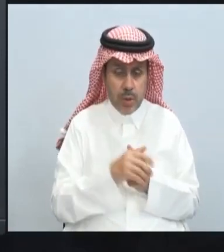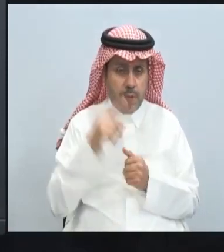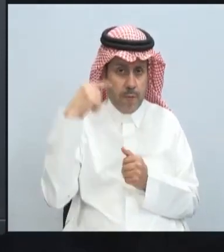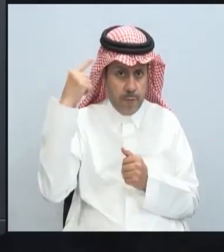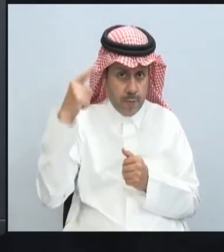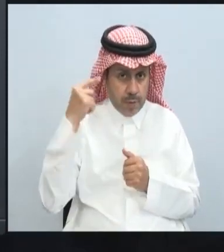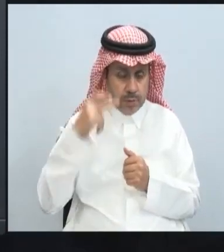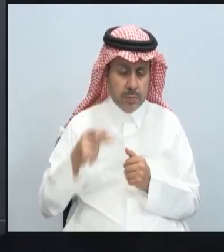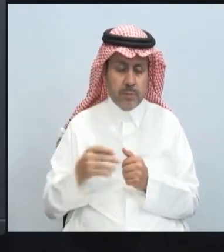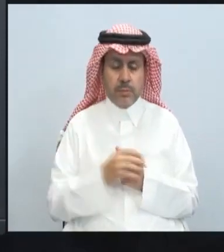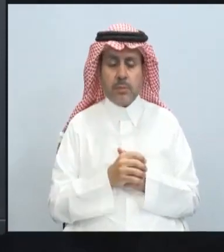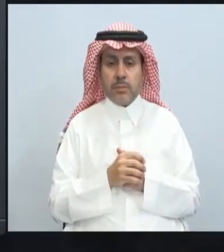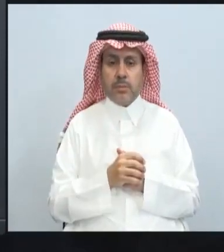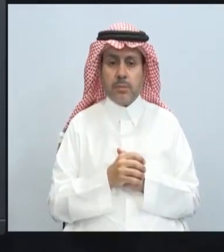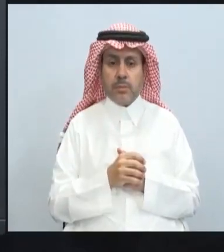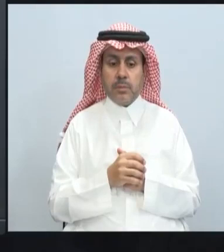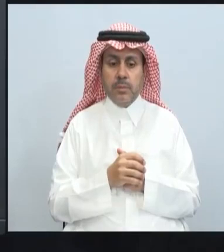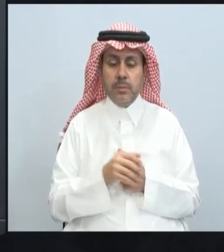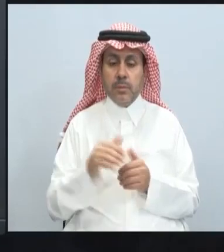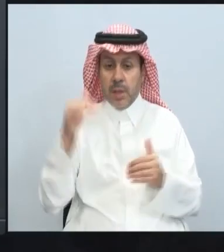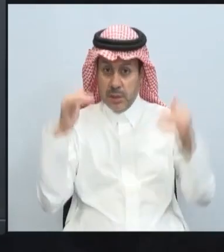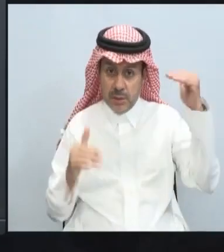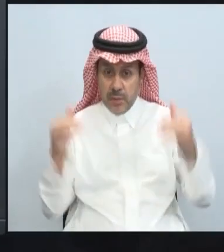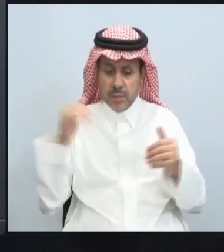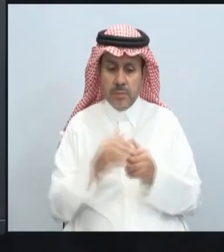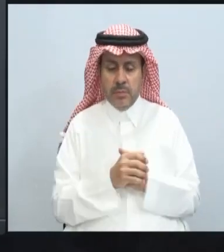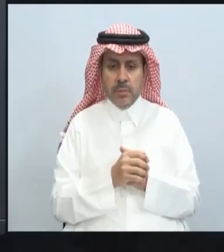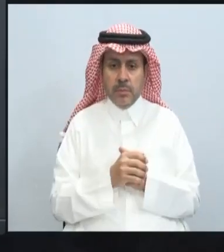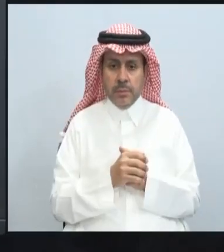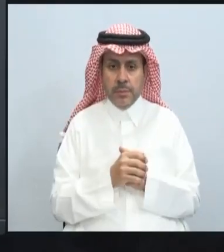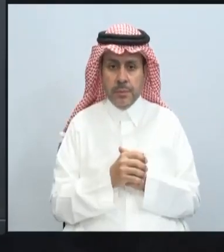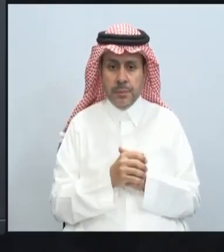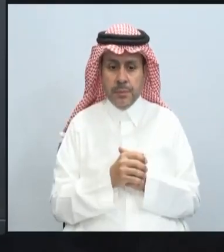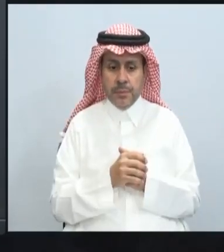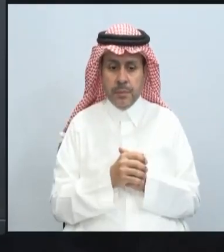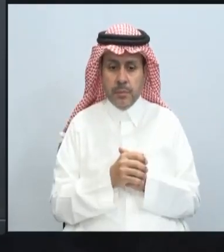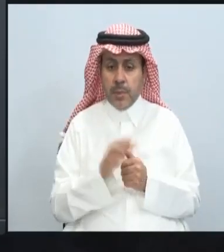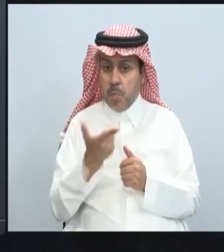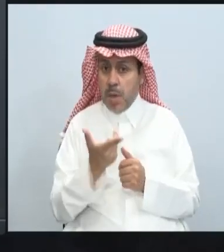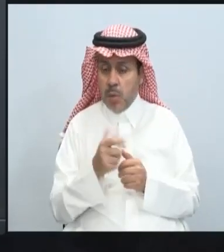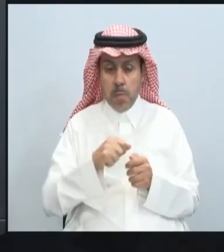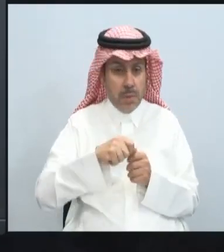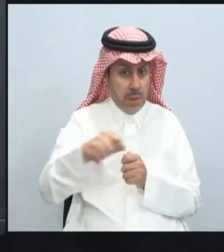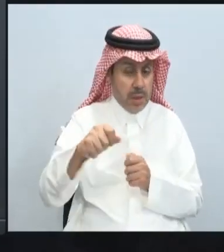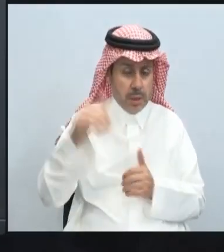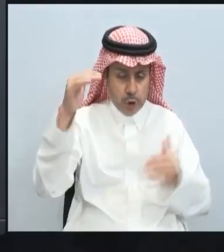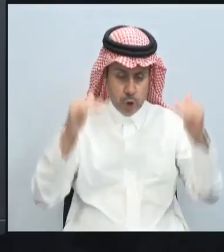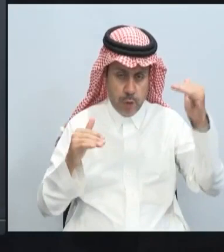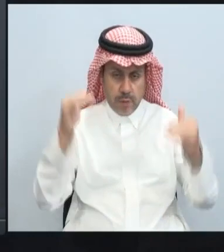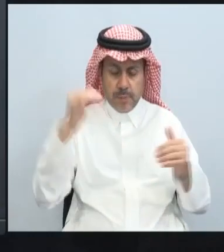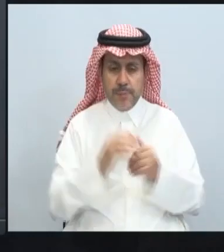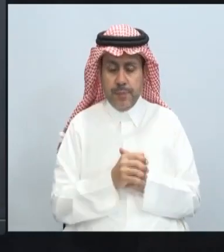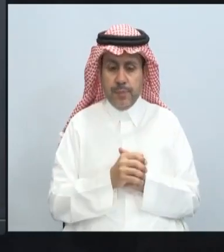تذكر معيار التفرقه فذكرنا فيما مضى من خلال الدرس ما هو معيار التفرقه بين